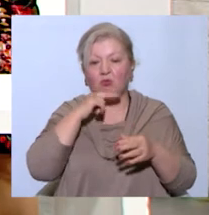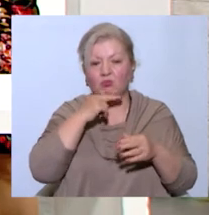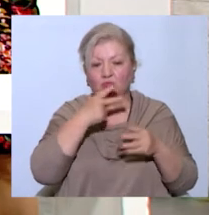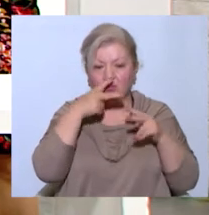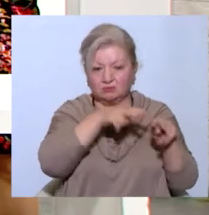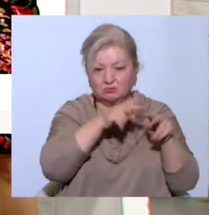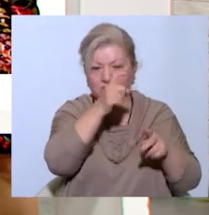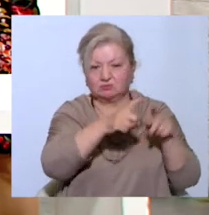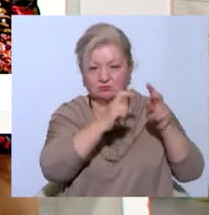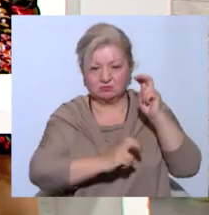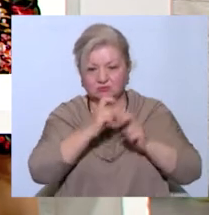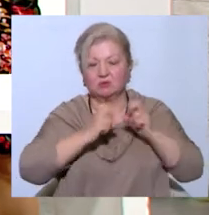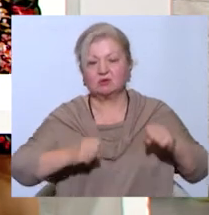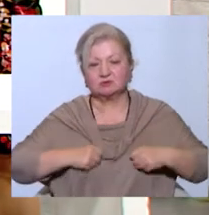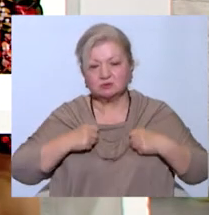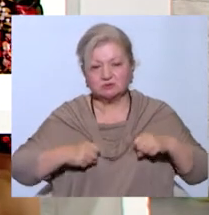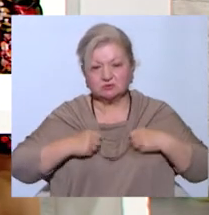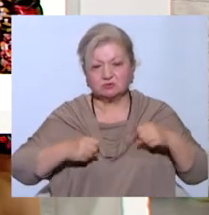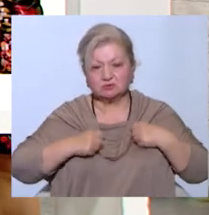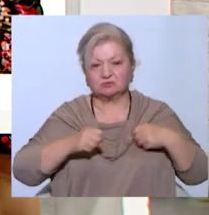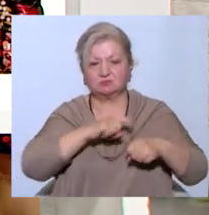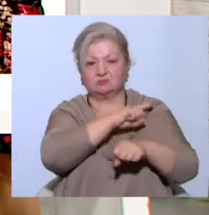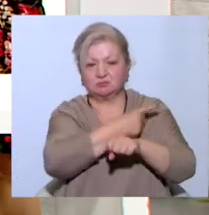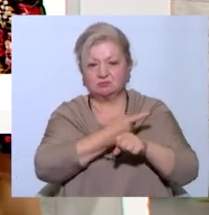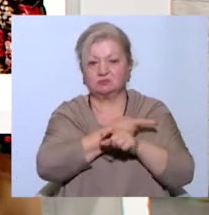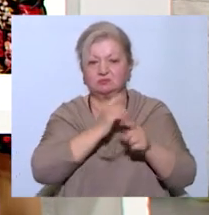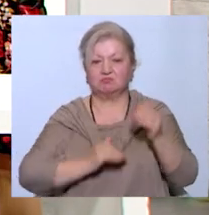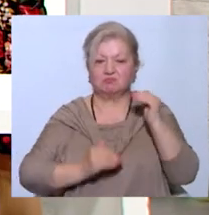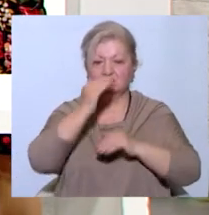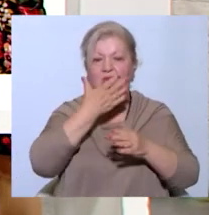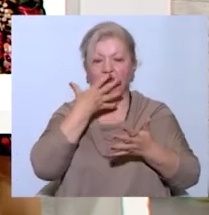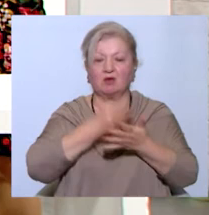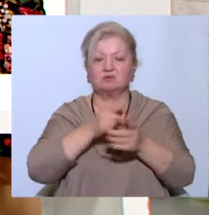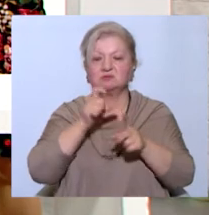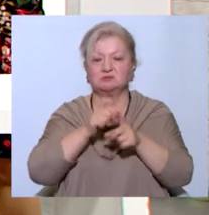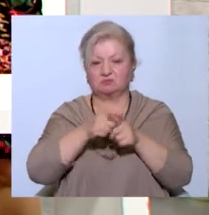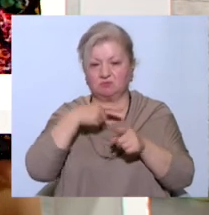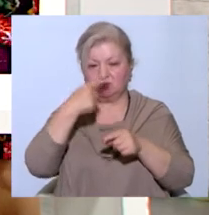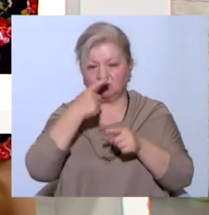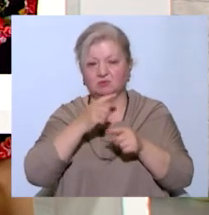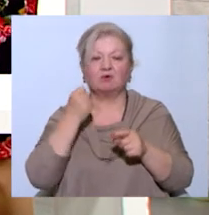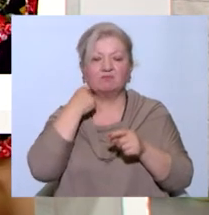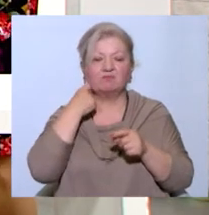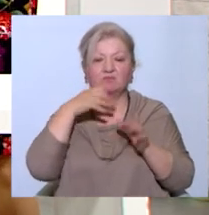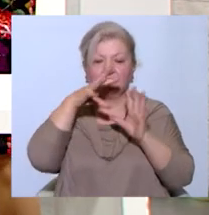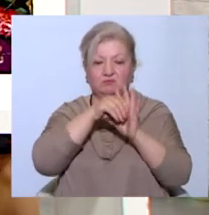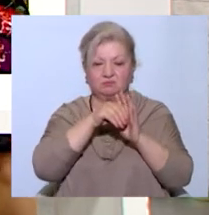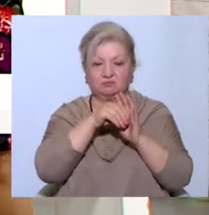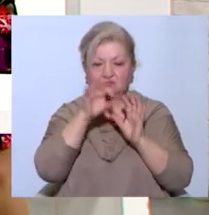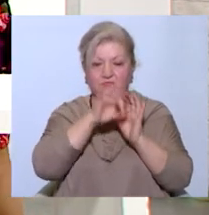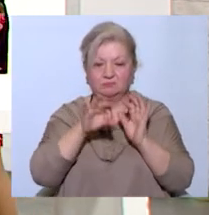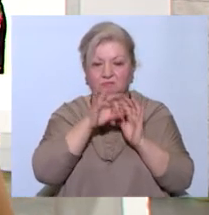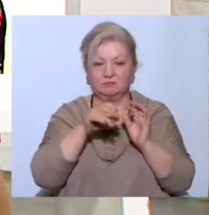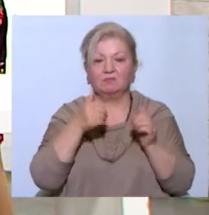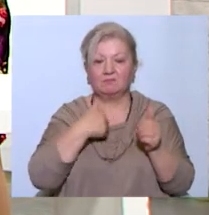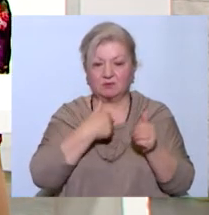წარმოებას და ცდილობს, რომ მაქსიმალურად თავის სიტყვა თქვას ამ მიმართულებით ქვეყანა მევენახეობაში და ღვინის ინდუსტრიაში. მე